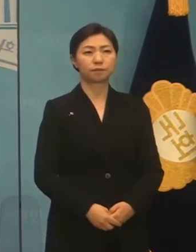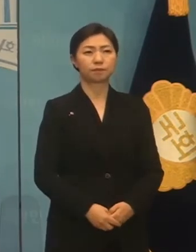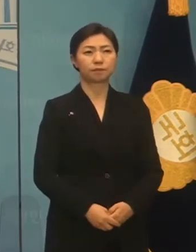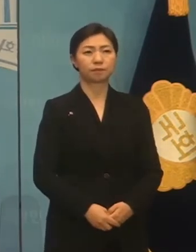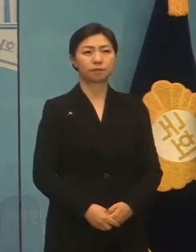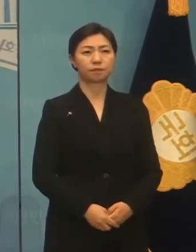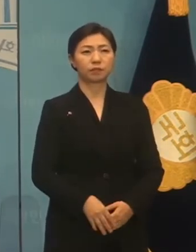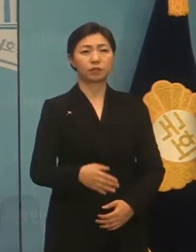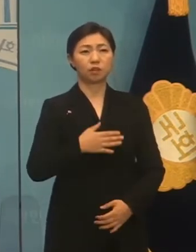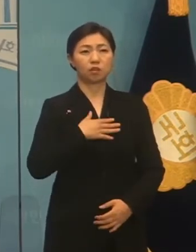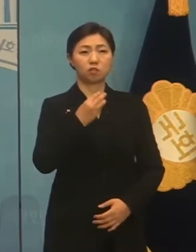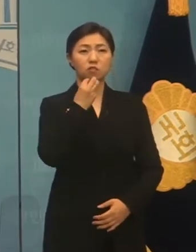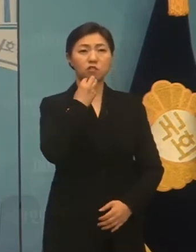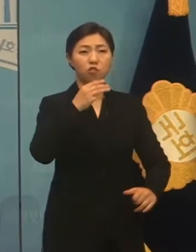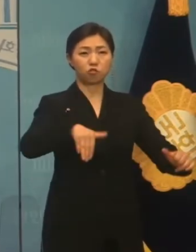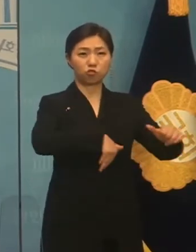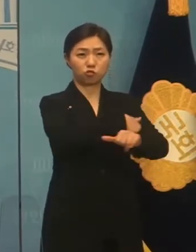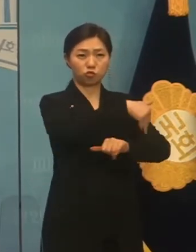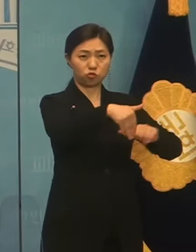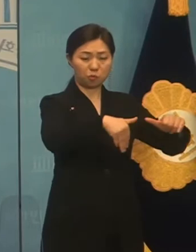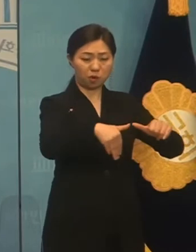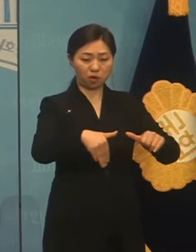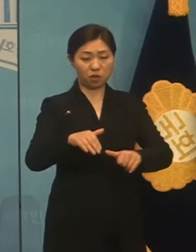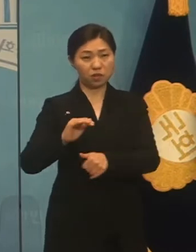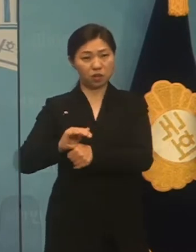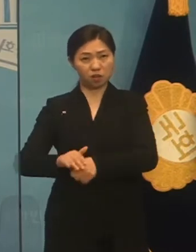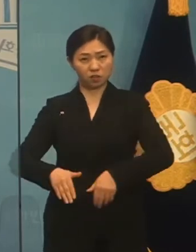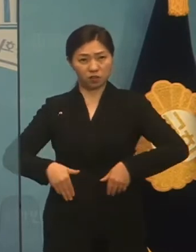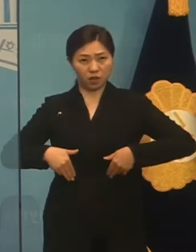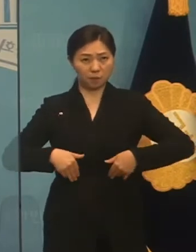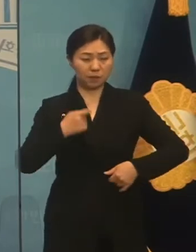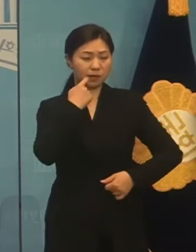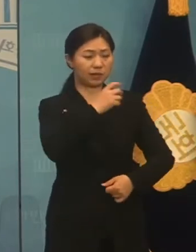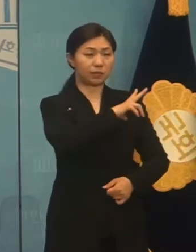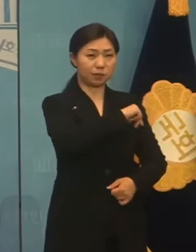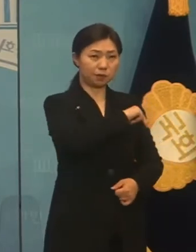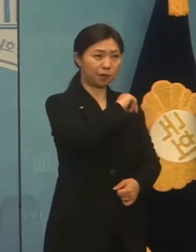저는 수도권 대 영남, 초선 대 다선 등